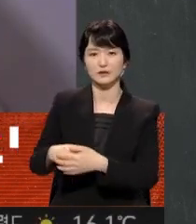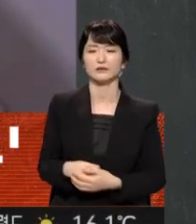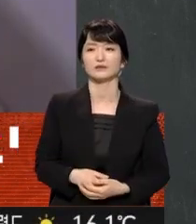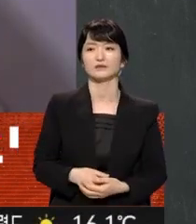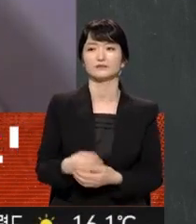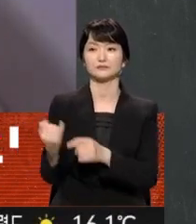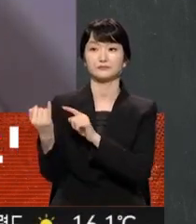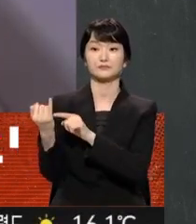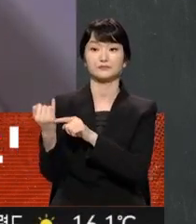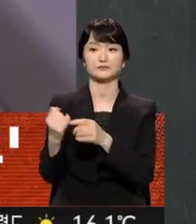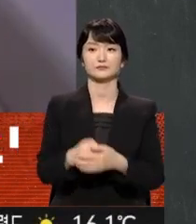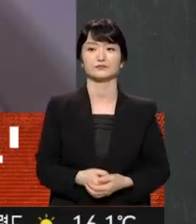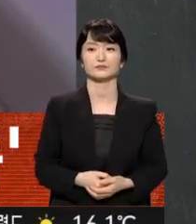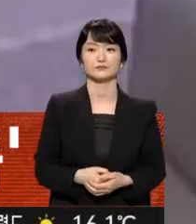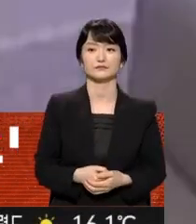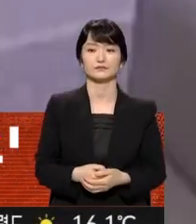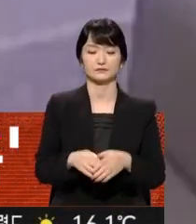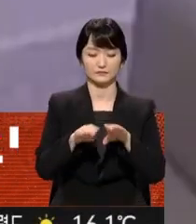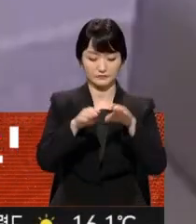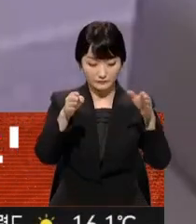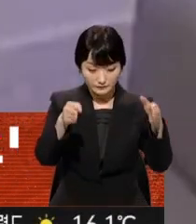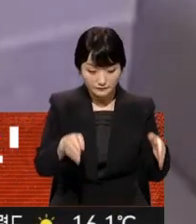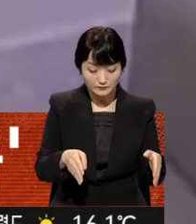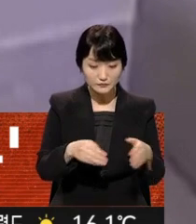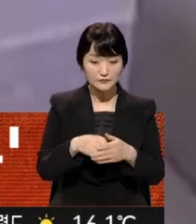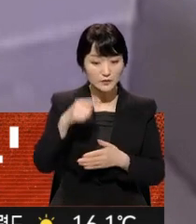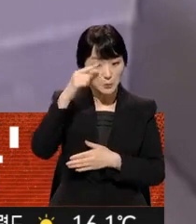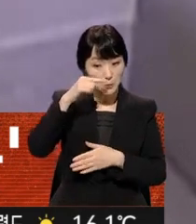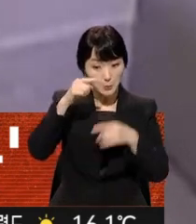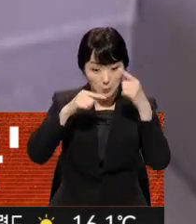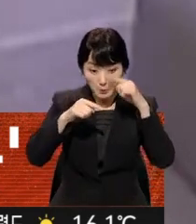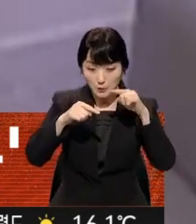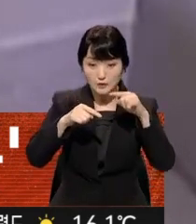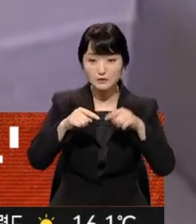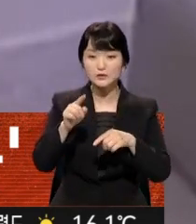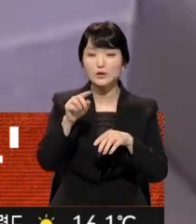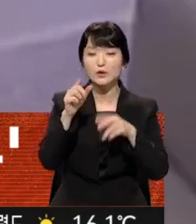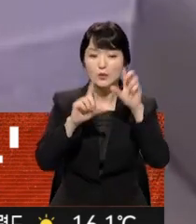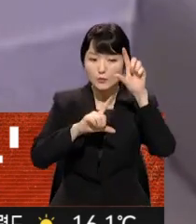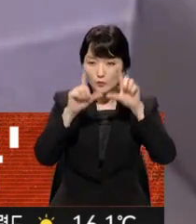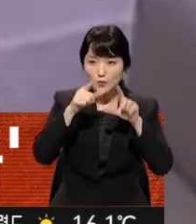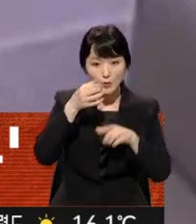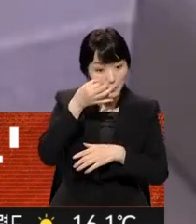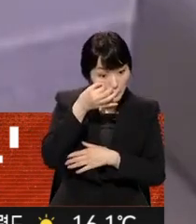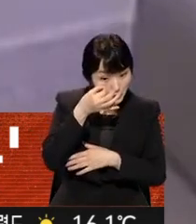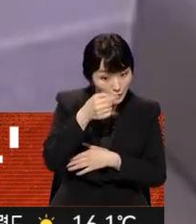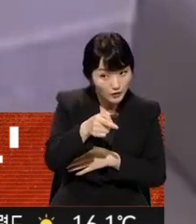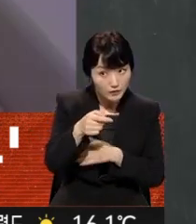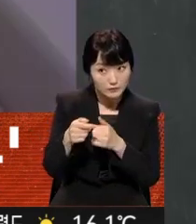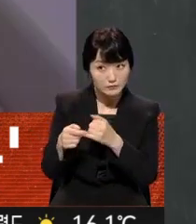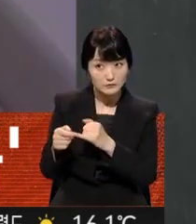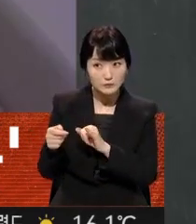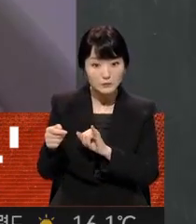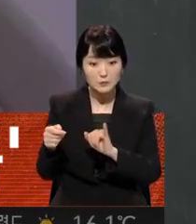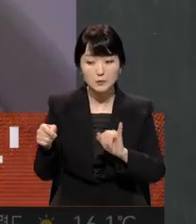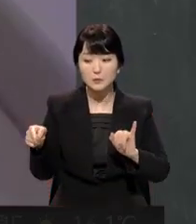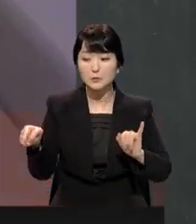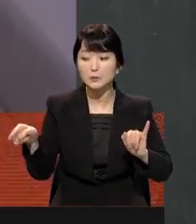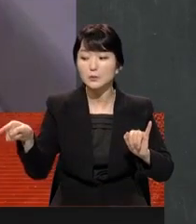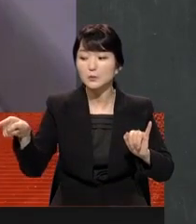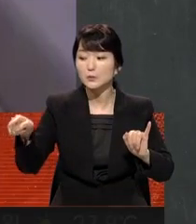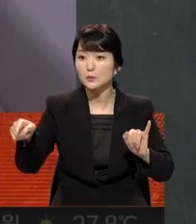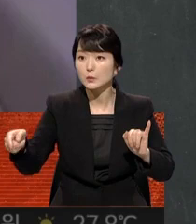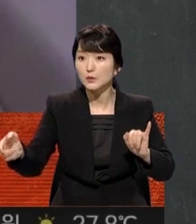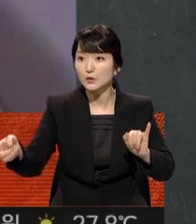이번에는 이 테이블에 있는 속눈썹 디자인을 보여달라면서 이 직원을 테이블로 이동하게 합니다. 그 틈을 노려서 다시 2차 절도를 시도를